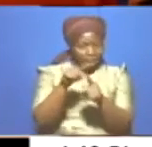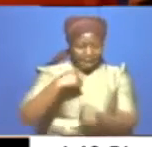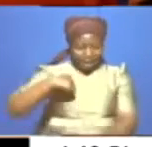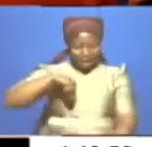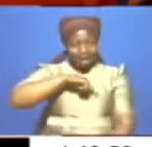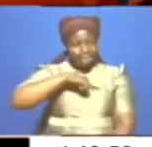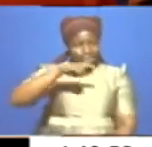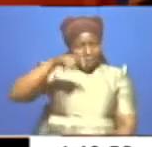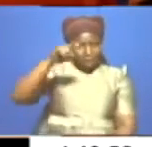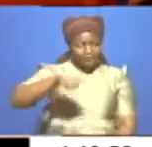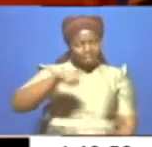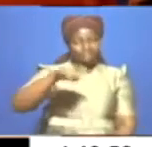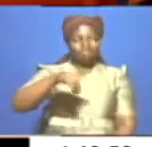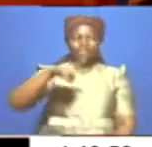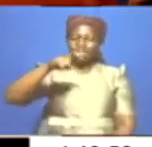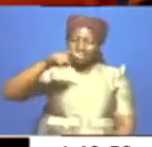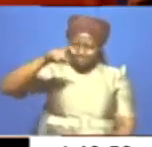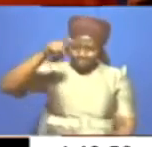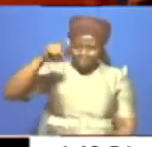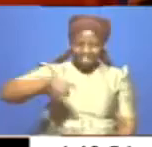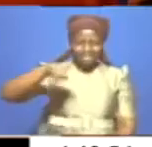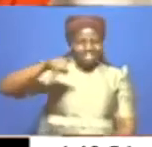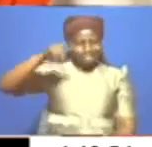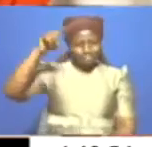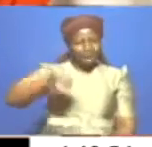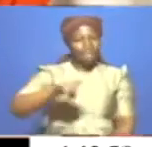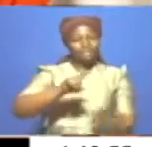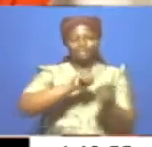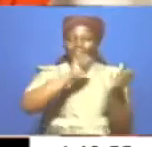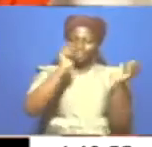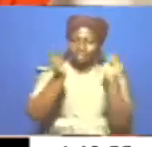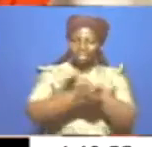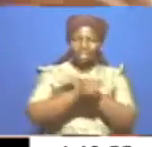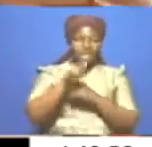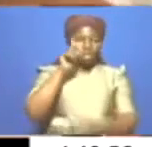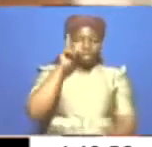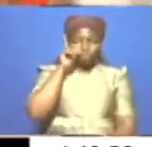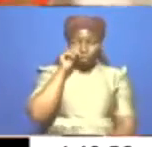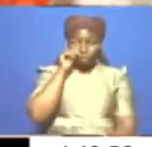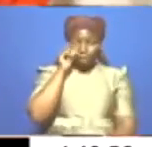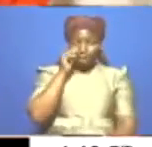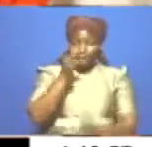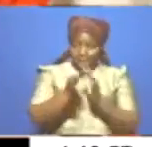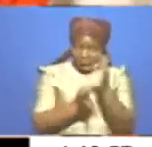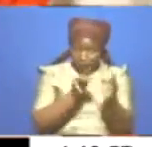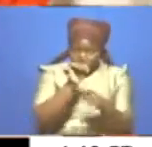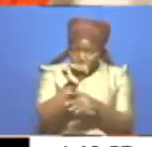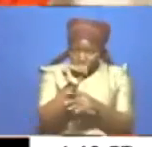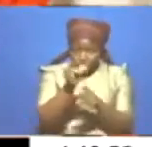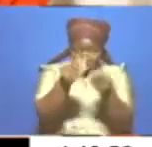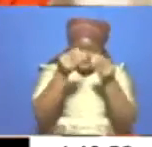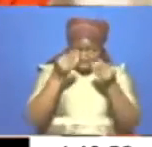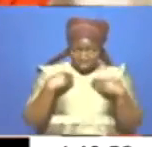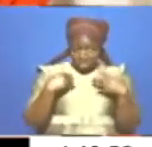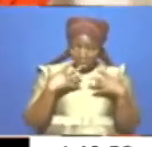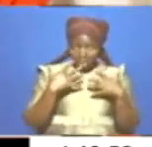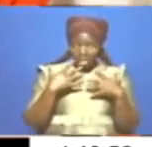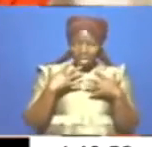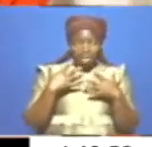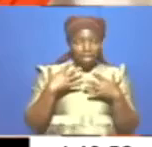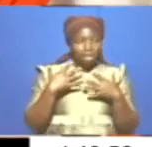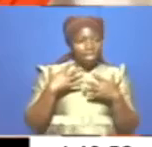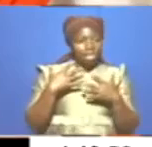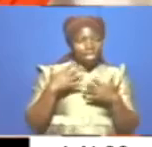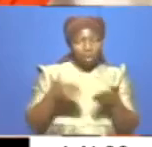We absolutely must change Mombasa. So, ukininyima tikiti, utakuwa umemnyima